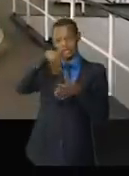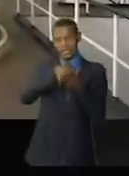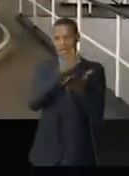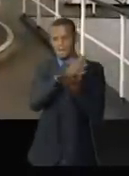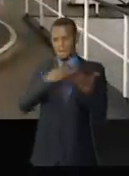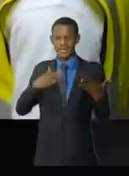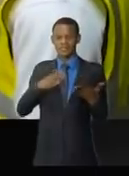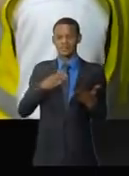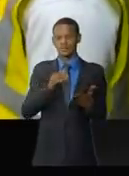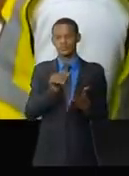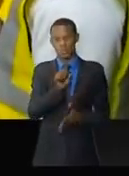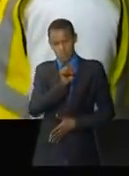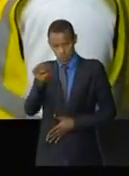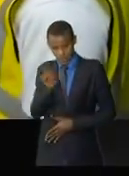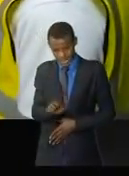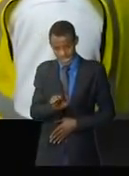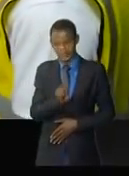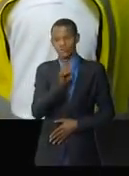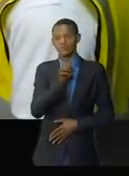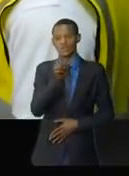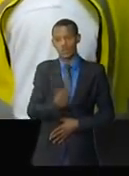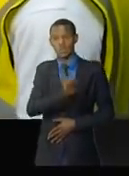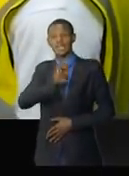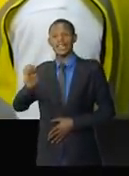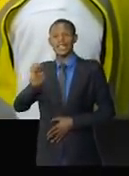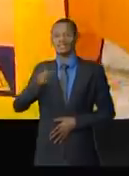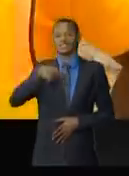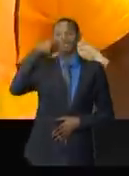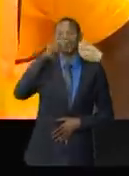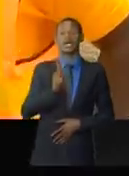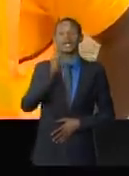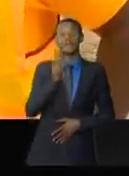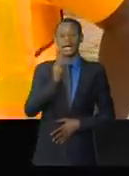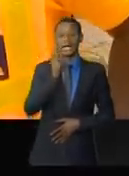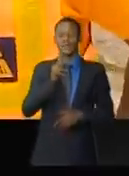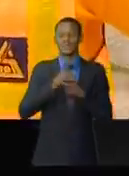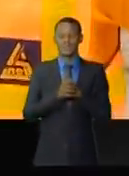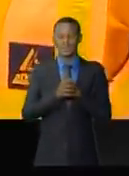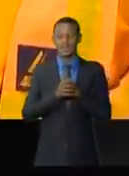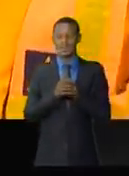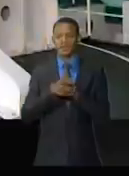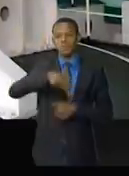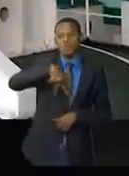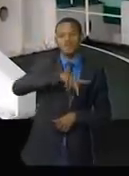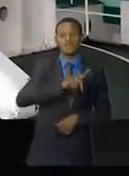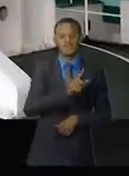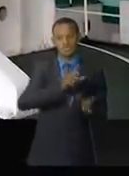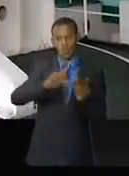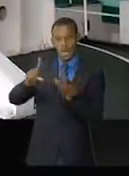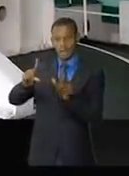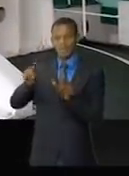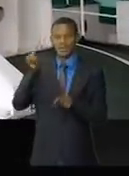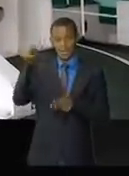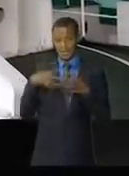Lualaba. Construite dans la période allant de 1948 à 54, avec quatre groupes turbo-alternateurs